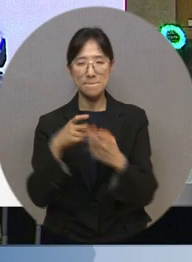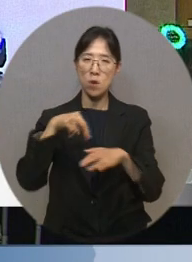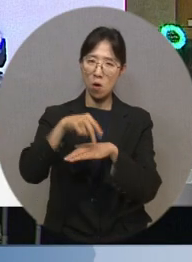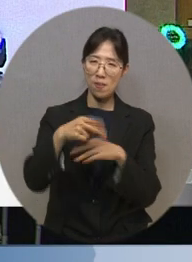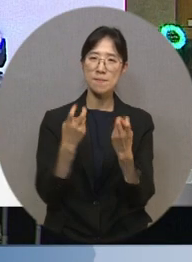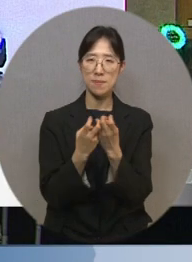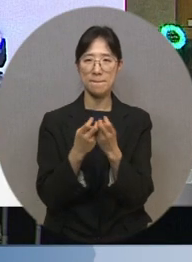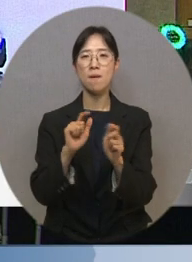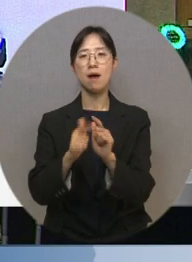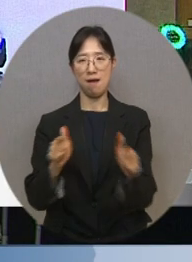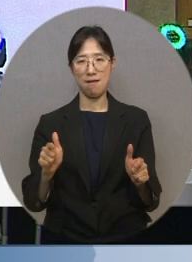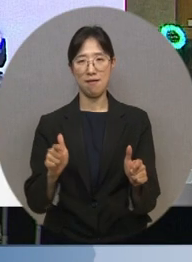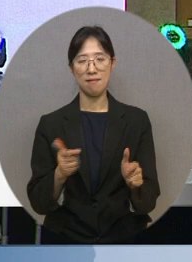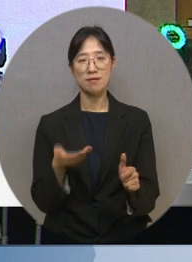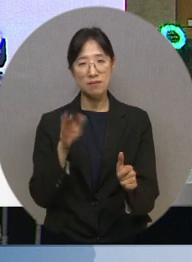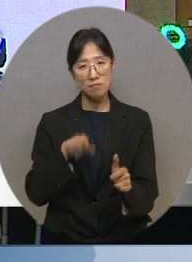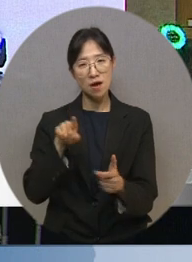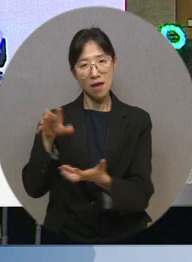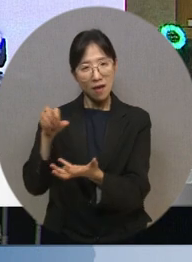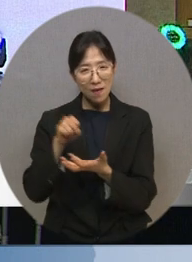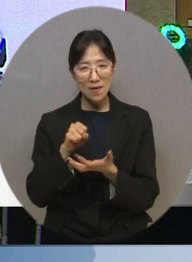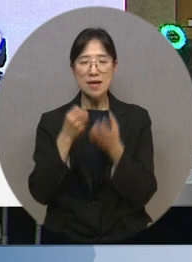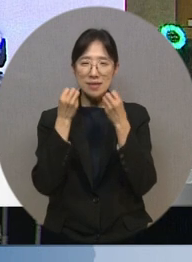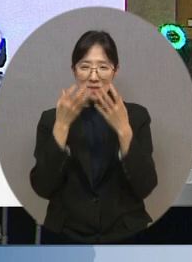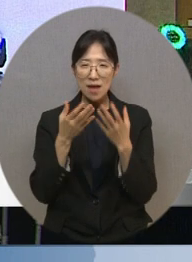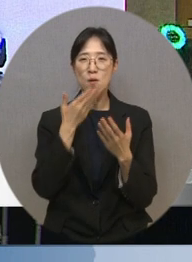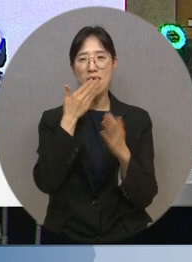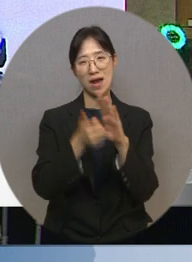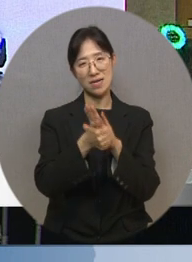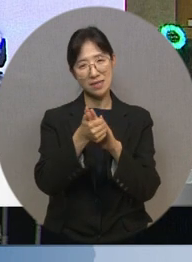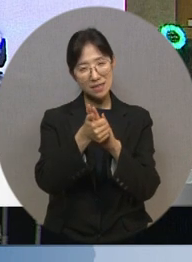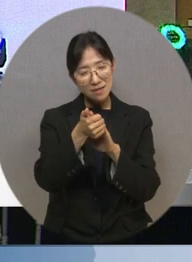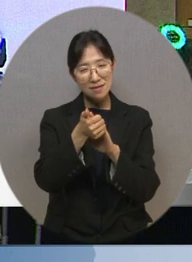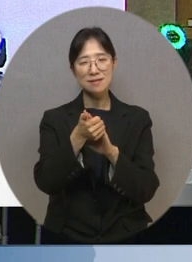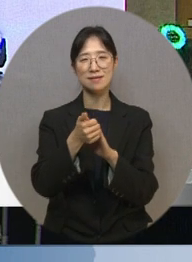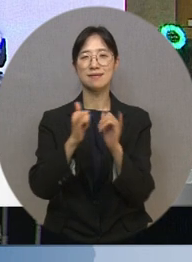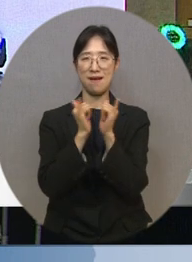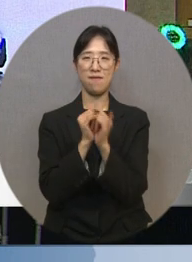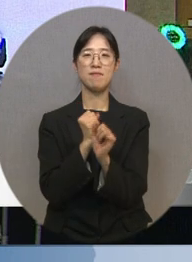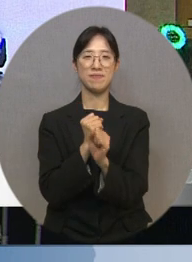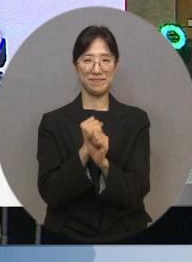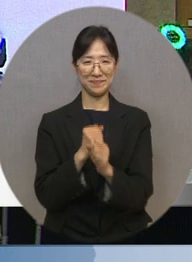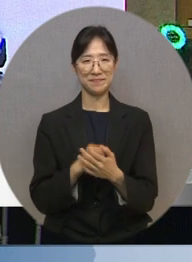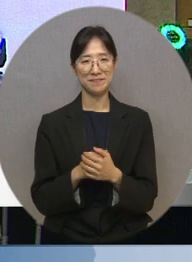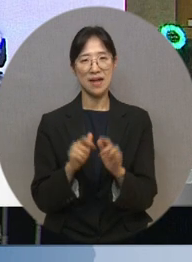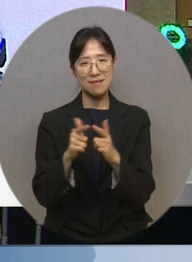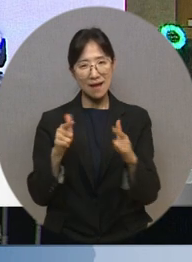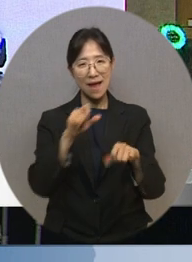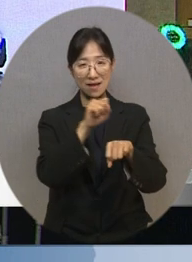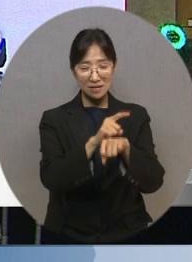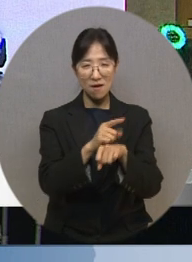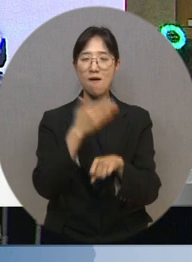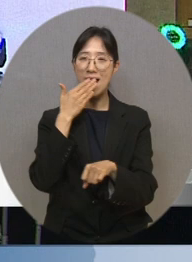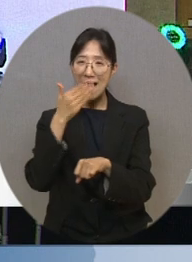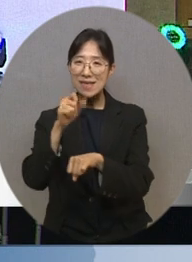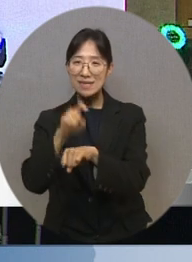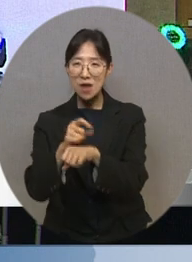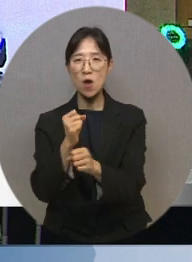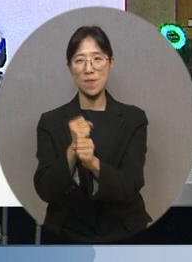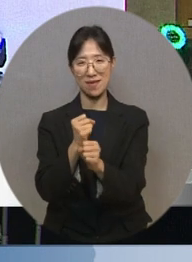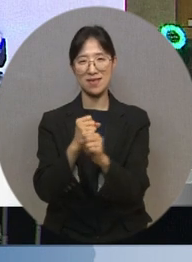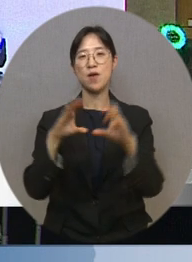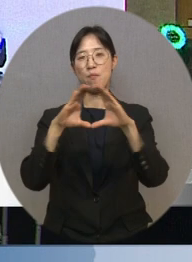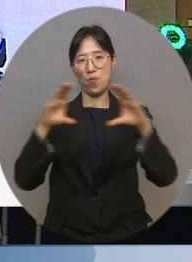방법은 다양하지만 이를 통해 새로운 가능성의 사회를 열어가고 있는데요. 다양성을 가능성으로 만드는 우리를